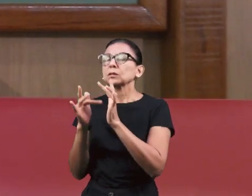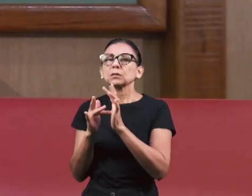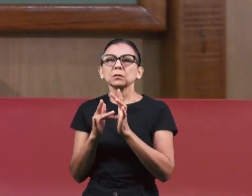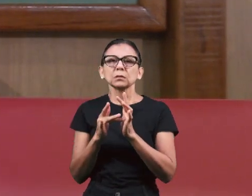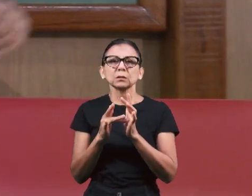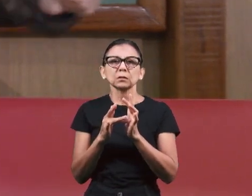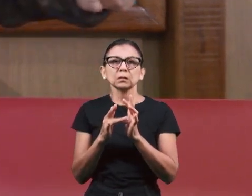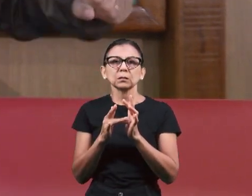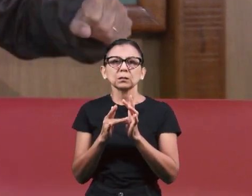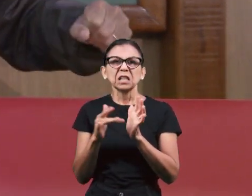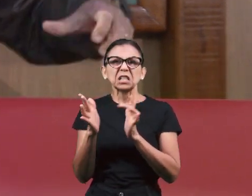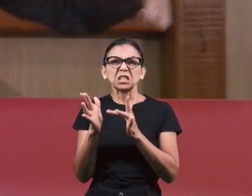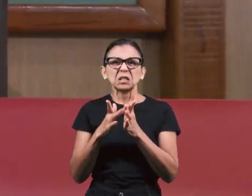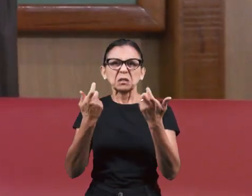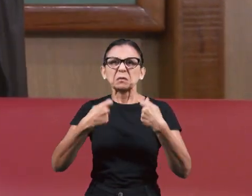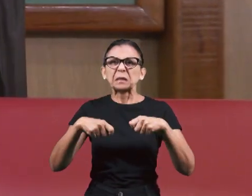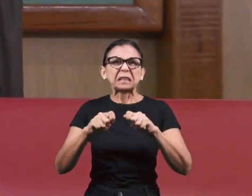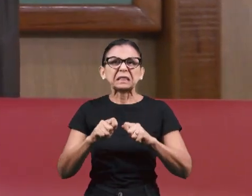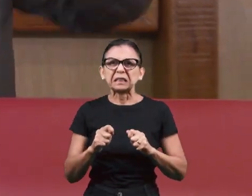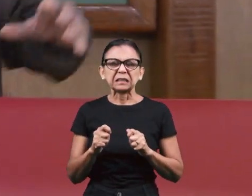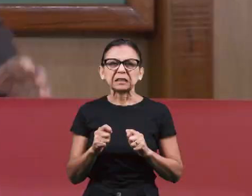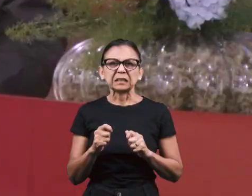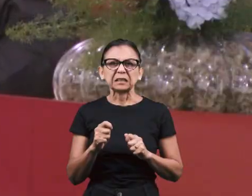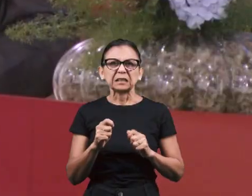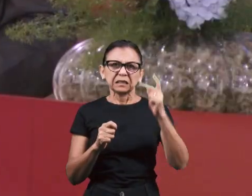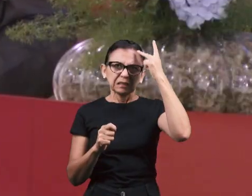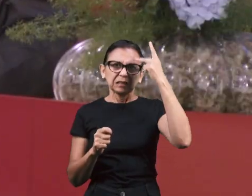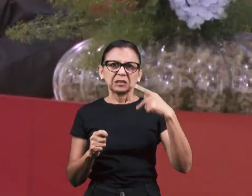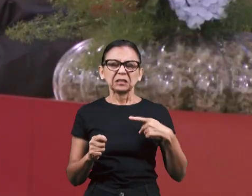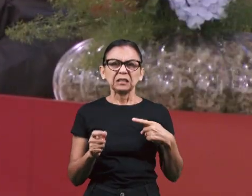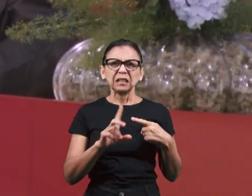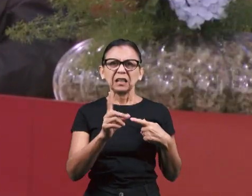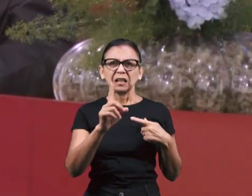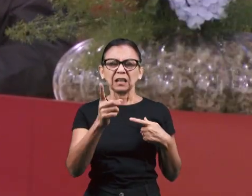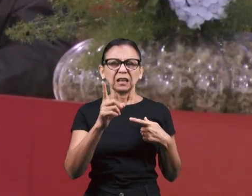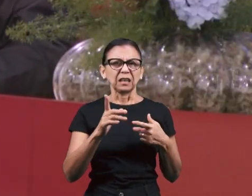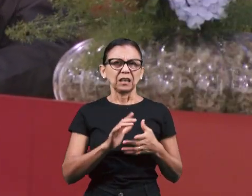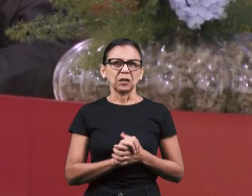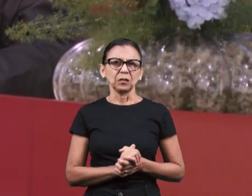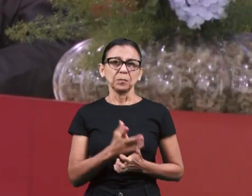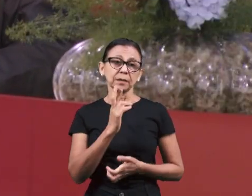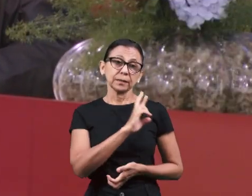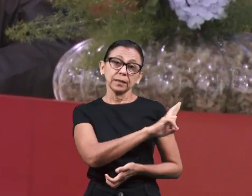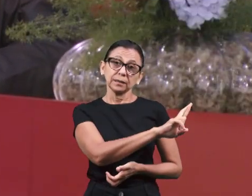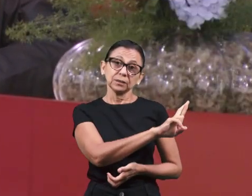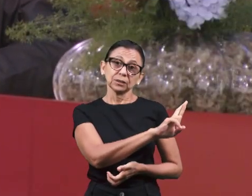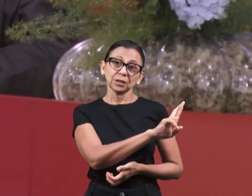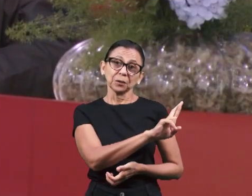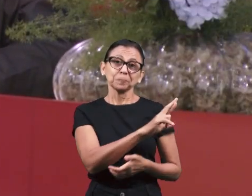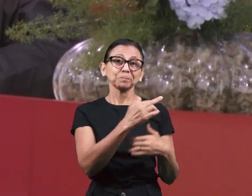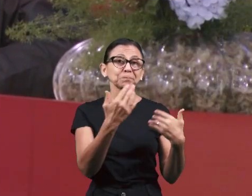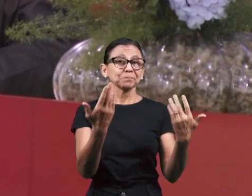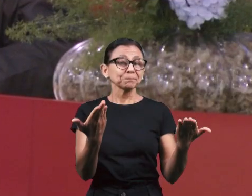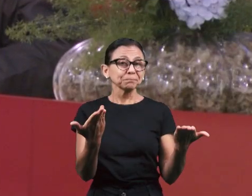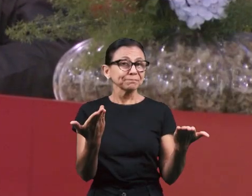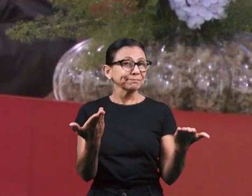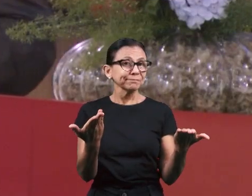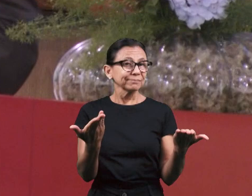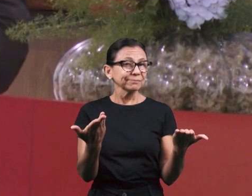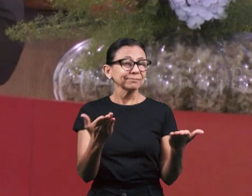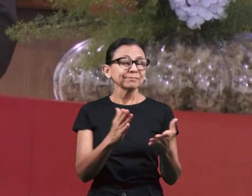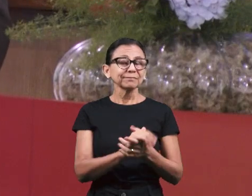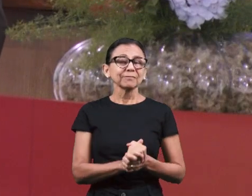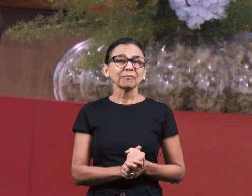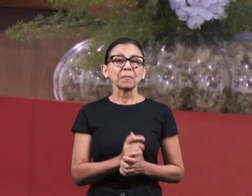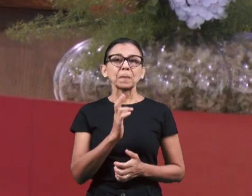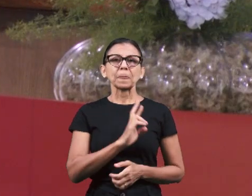être solidaire à lui. On va donner les mains. On va faire ceci, cela. Le monde est comme ça. C'est ce qu'il se montre à propos